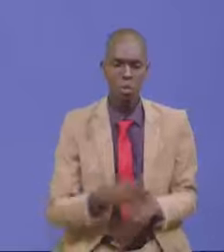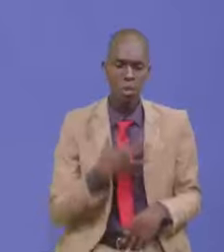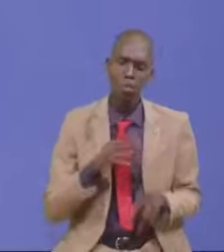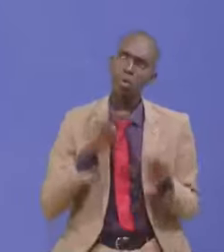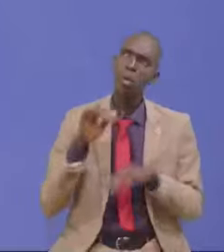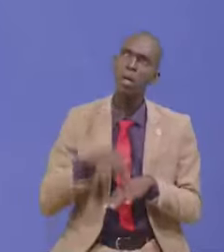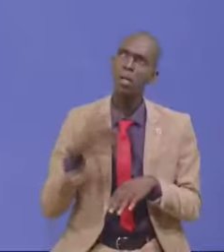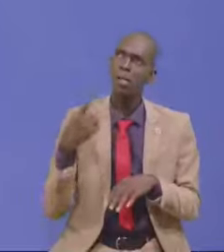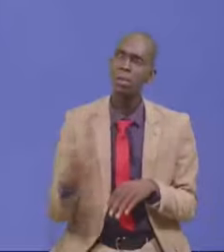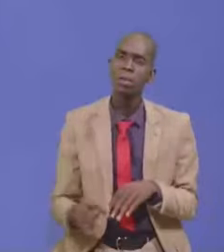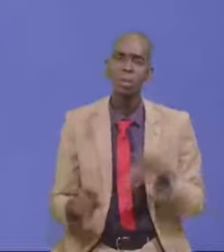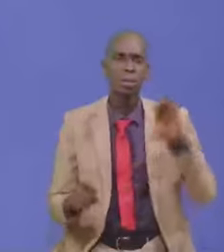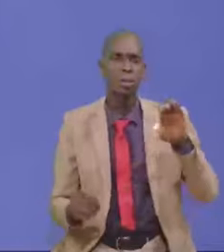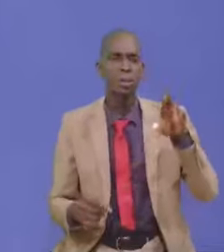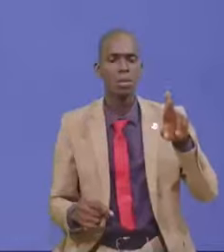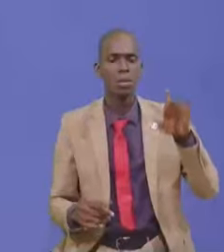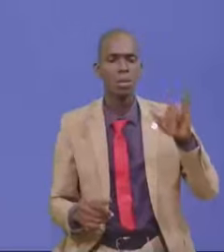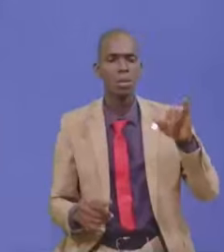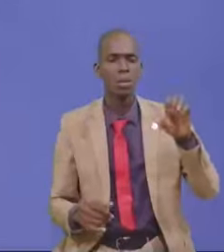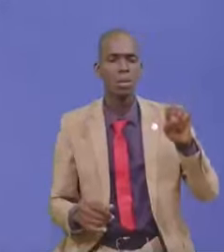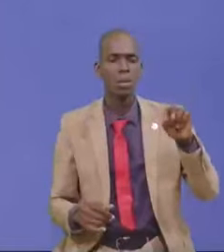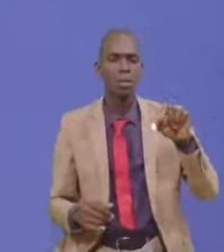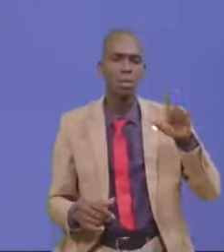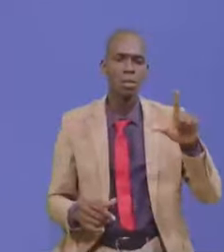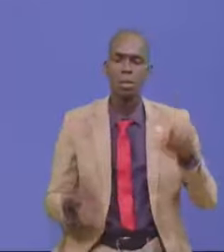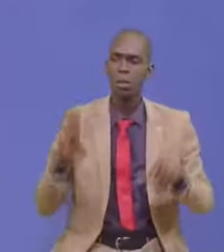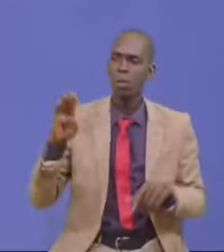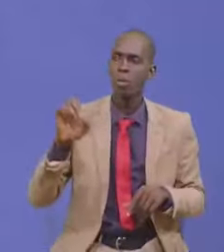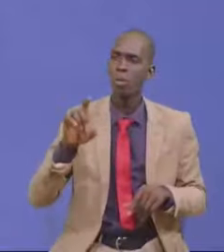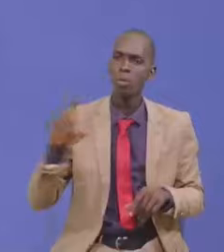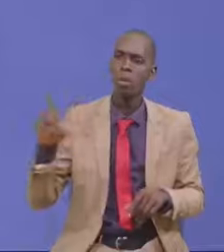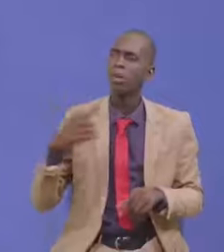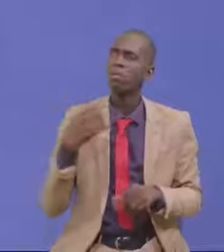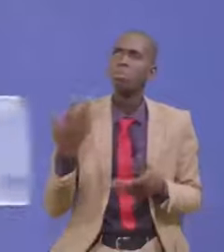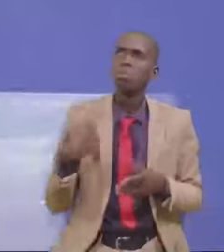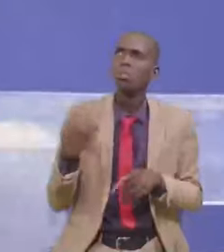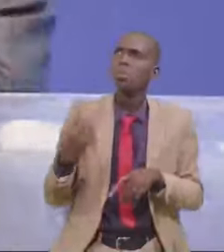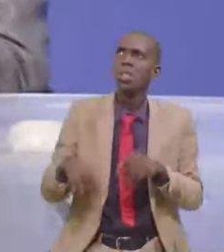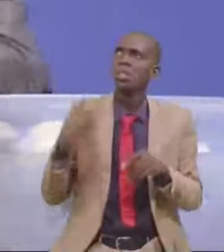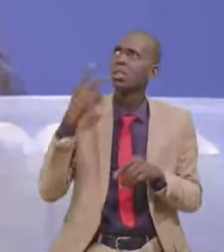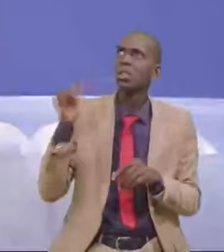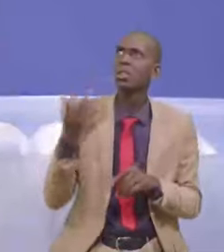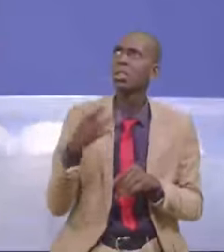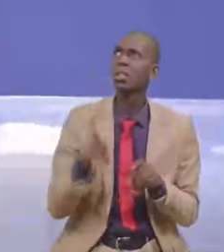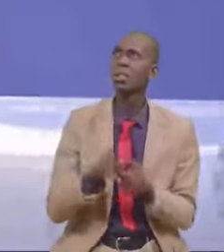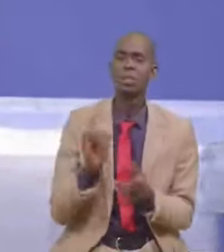Et des gens locaux là, qui regardent les signes, regardent par terre et disent, ah, nous ne voyons rien.